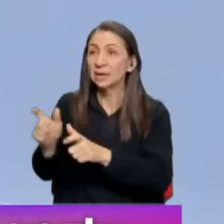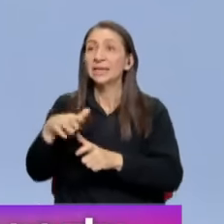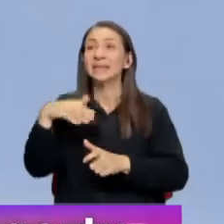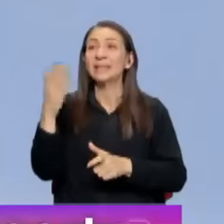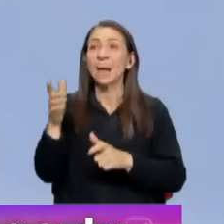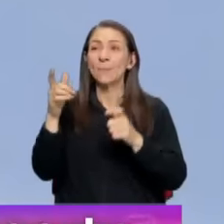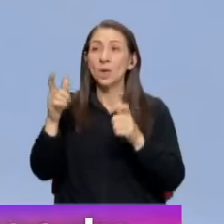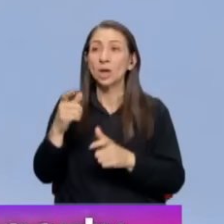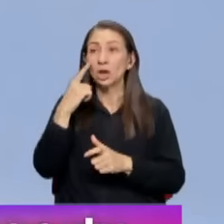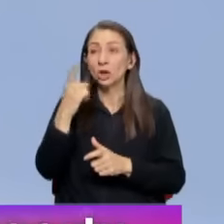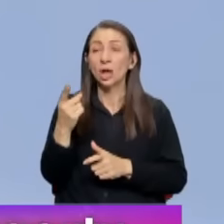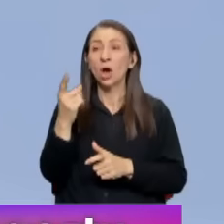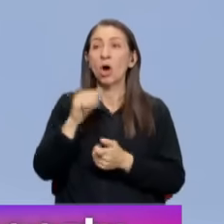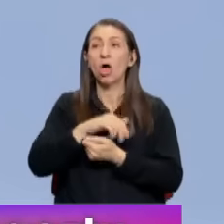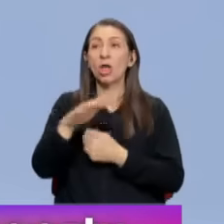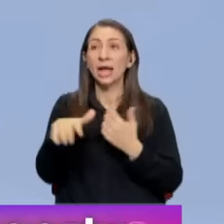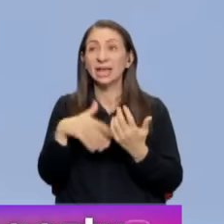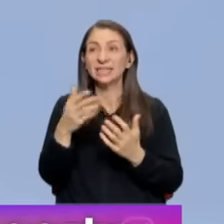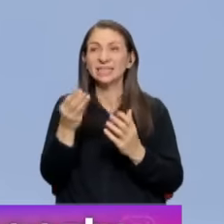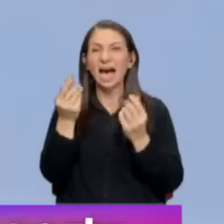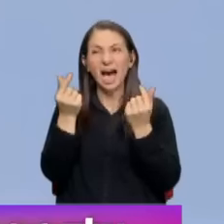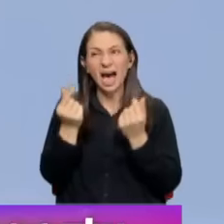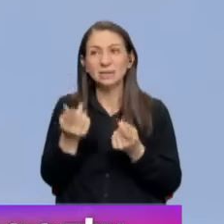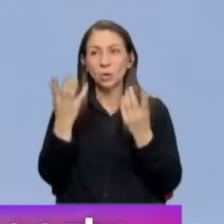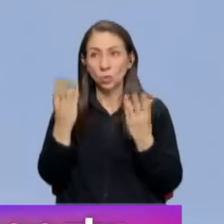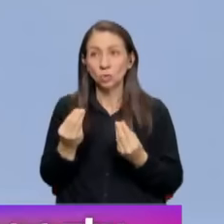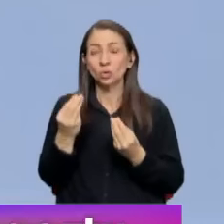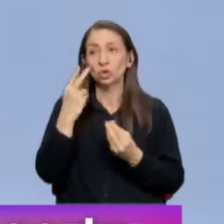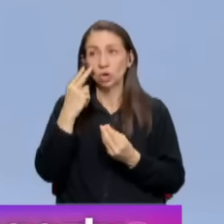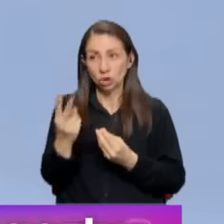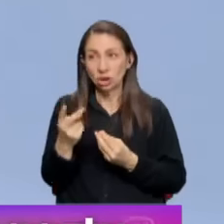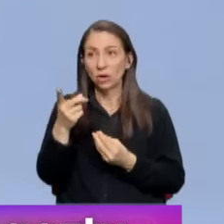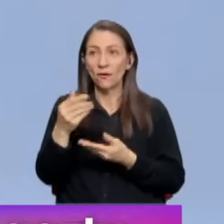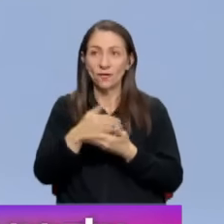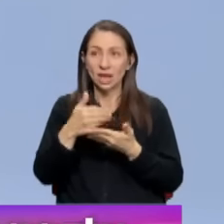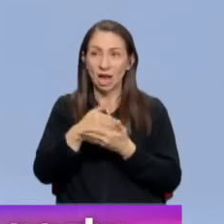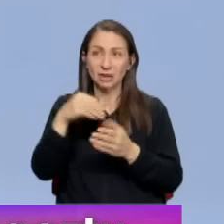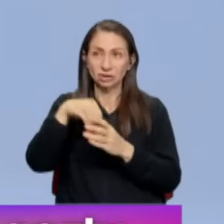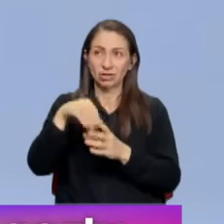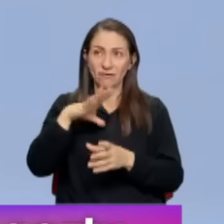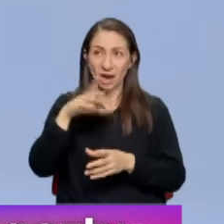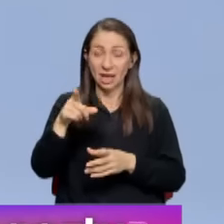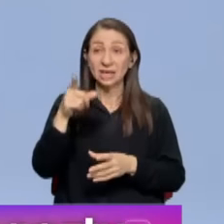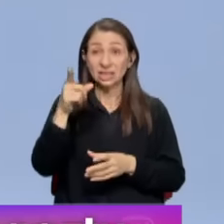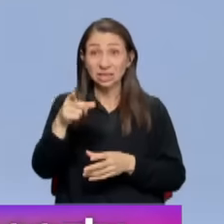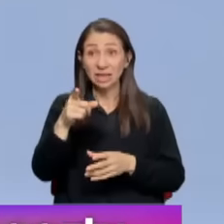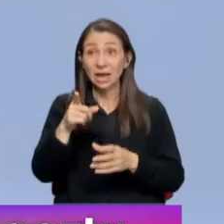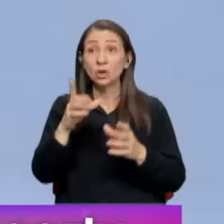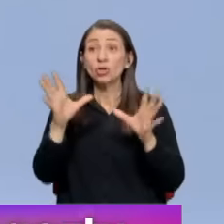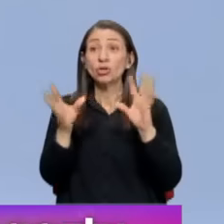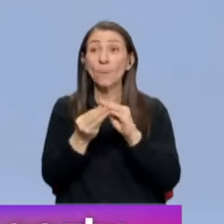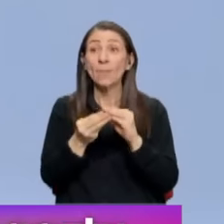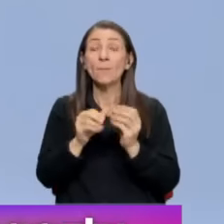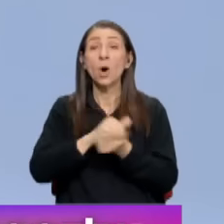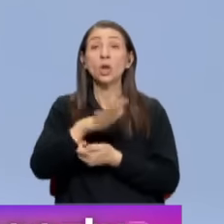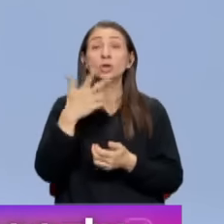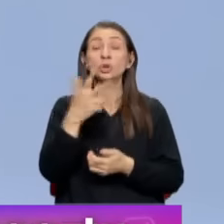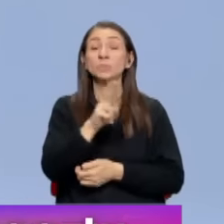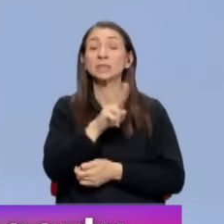diğer bölgelere göre olayların daha az olduğuna dair veriler de yer alıyor. İşte toplam çıkan